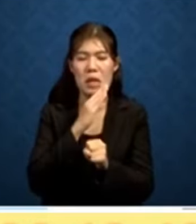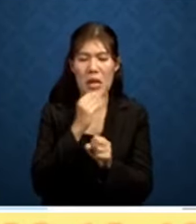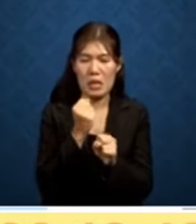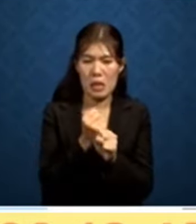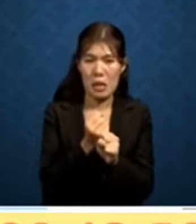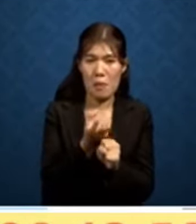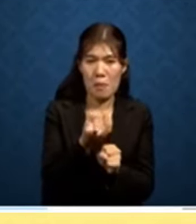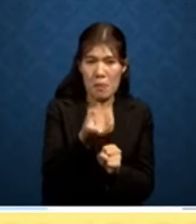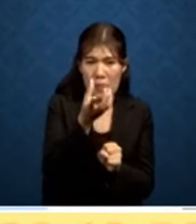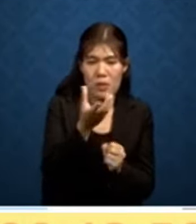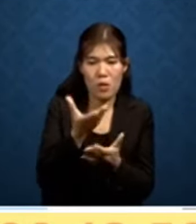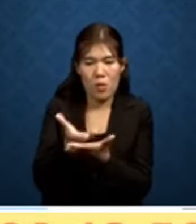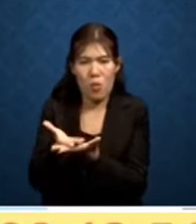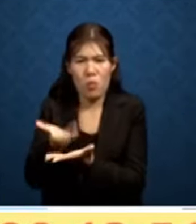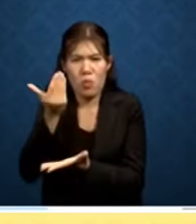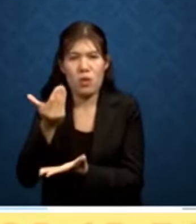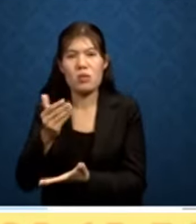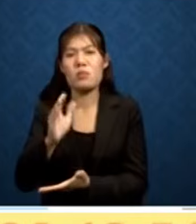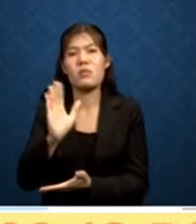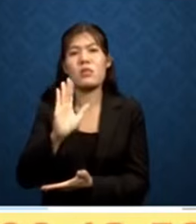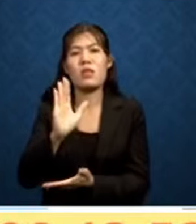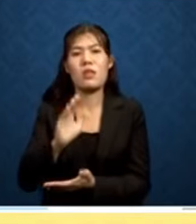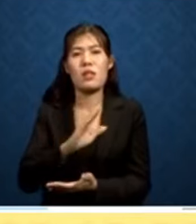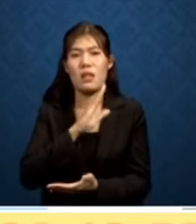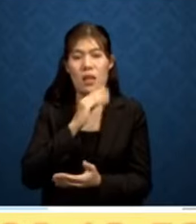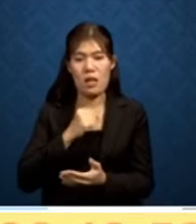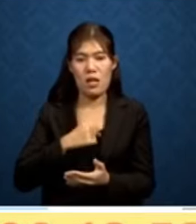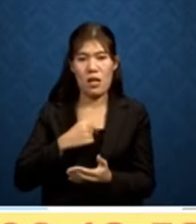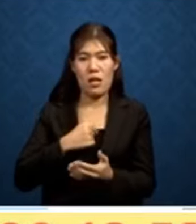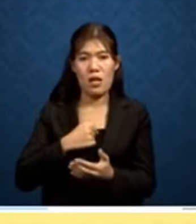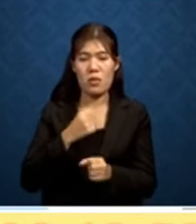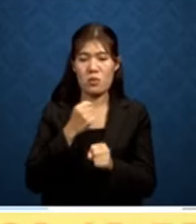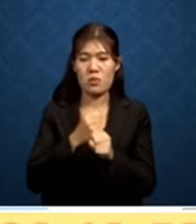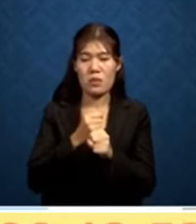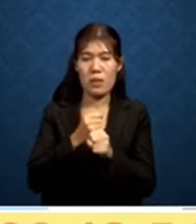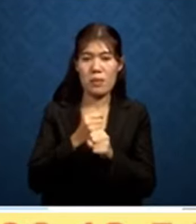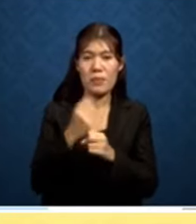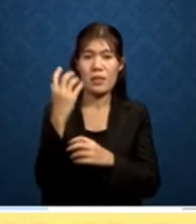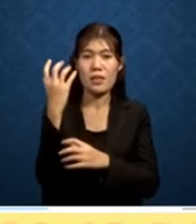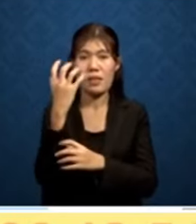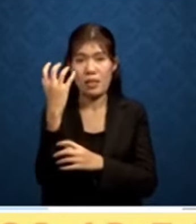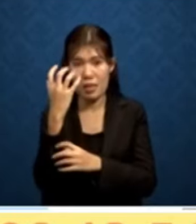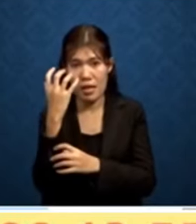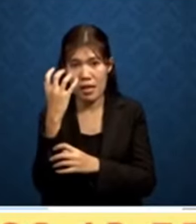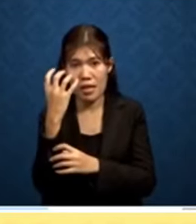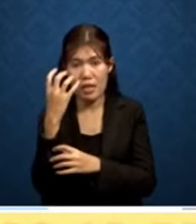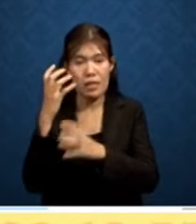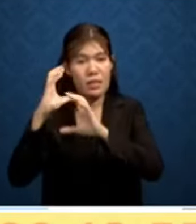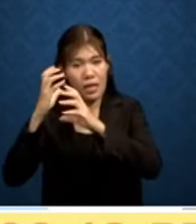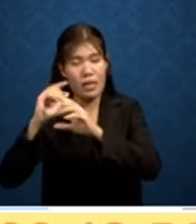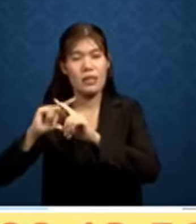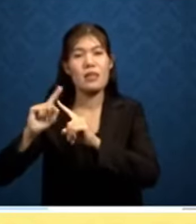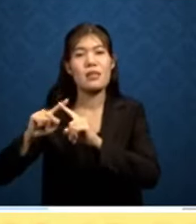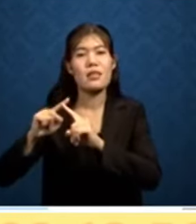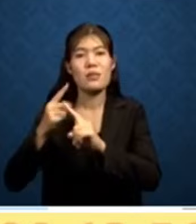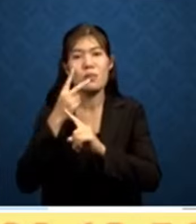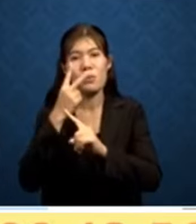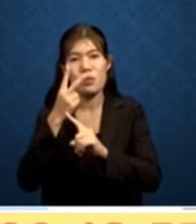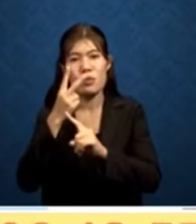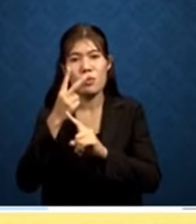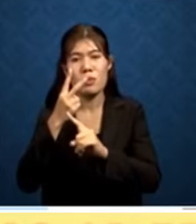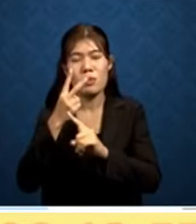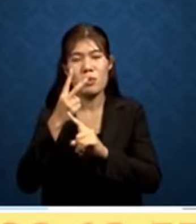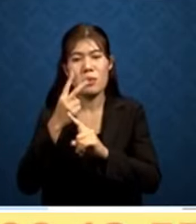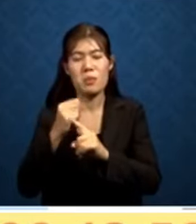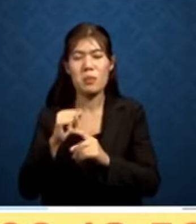นนะครับเราทำซีรีส์ดีๆ ออกมาได้ไครัซีรีสที่สร้างแงปัธานใจให้สังคมมนมีความหวังใหสัคมมัน